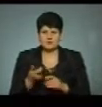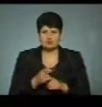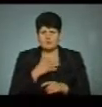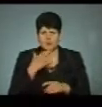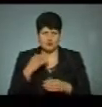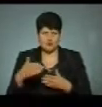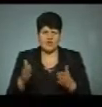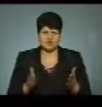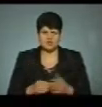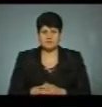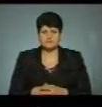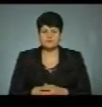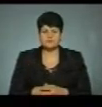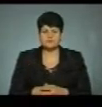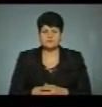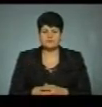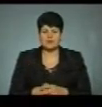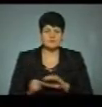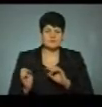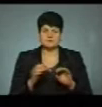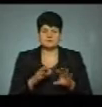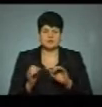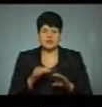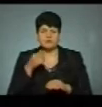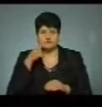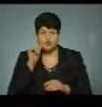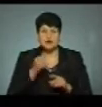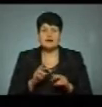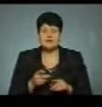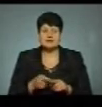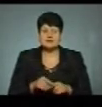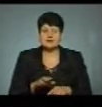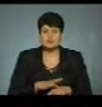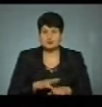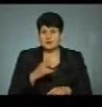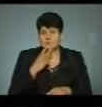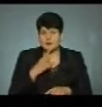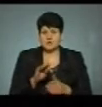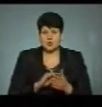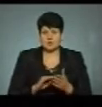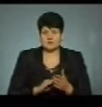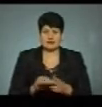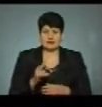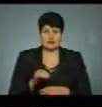ящиків. Вантажили волонтерську допомогу вчора. Як це було, бачила кореспондентка Діана